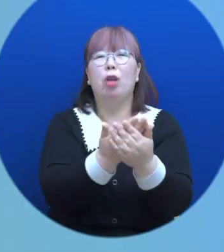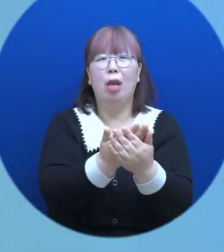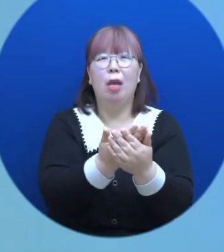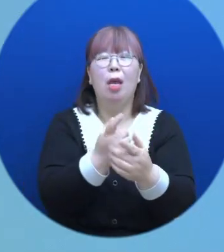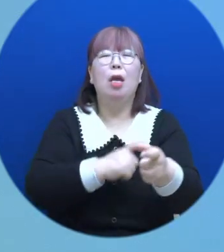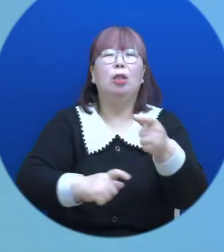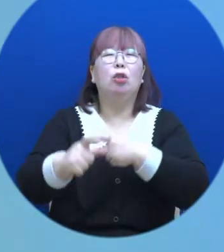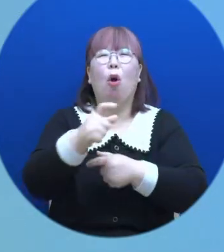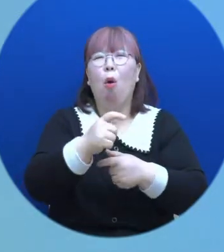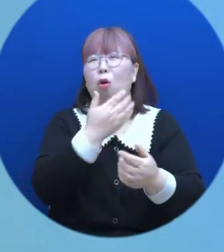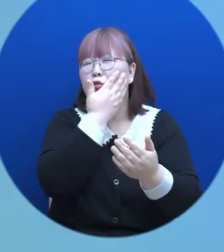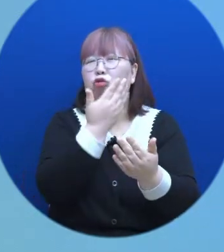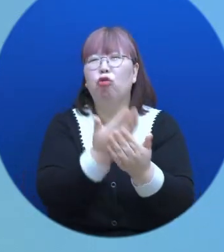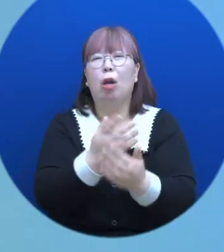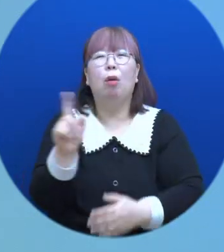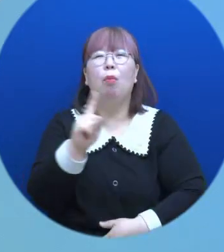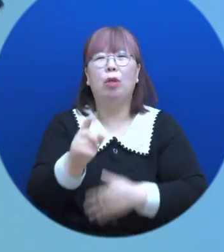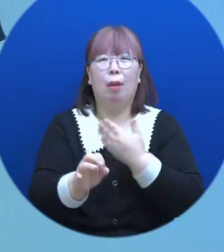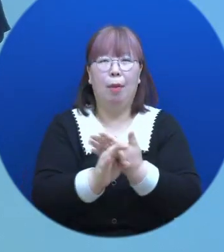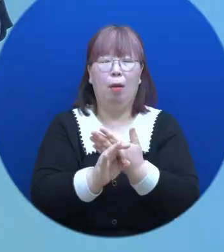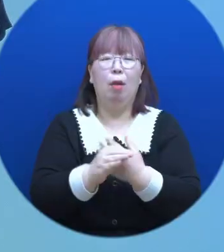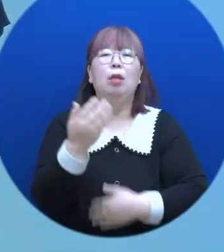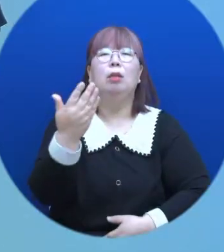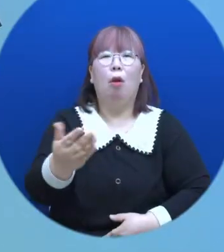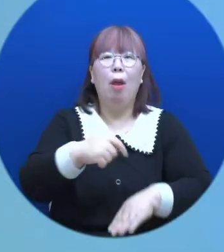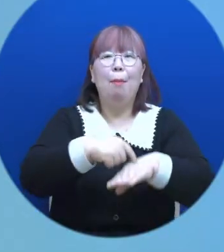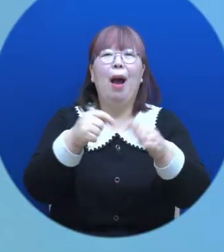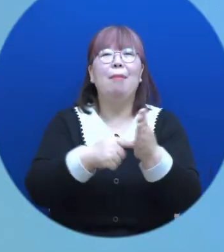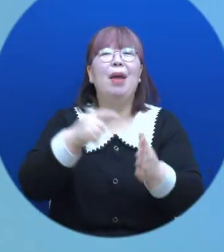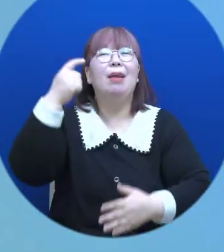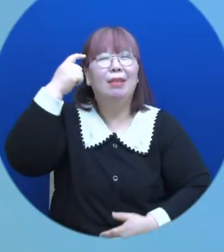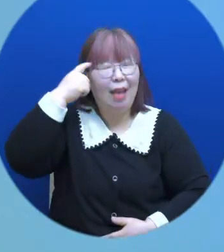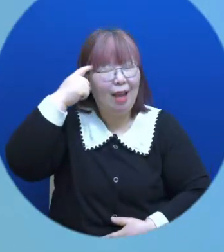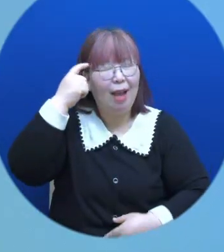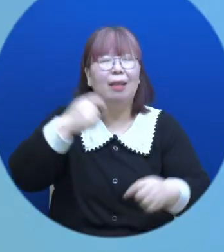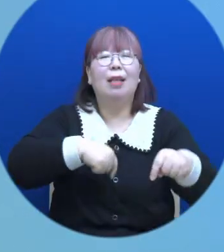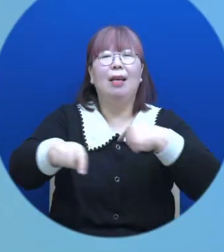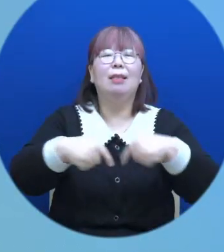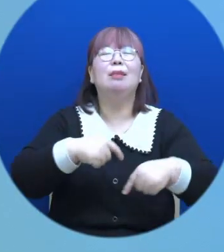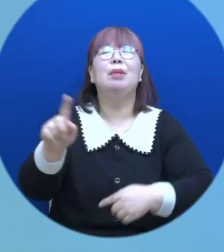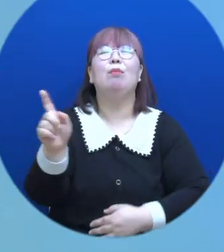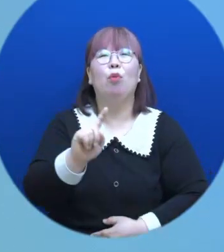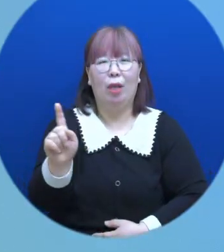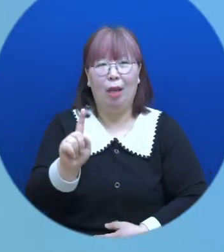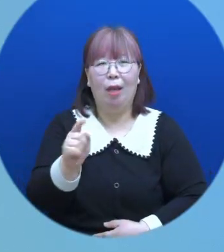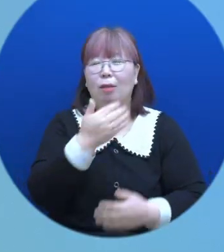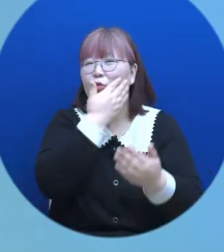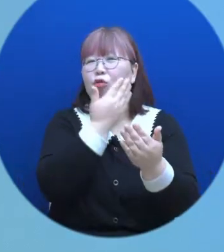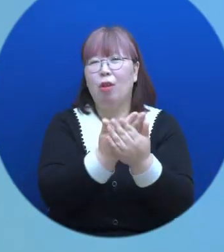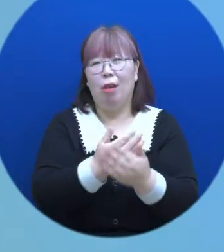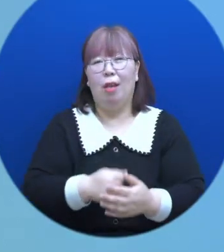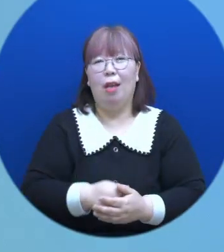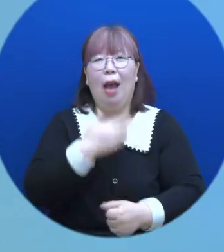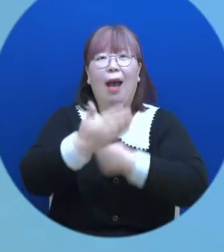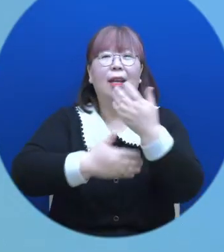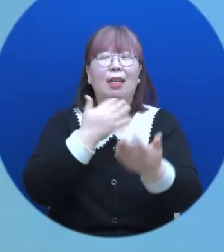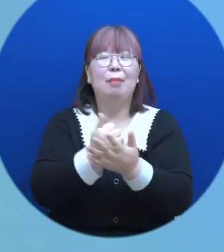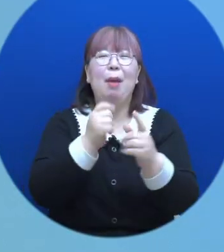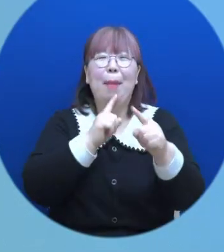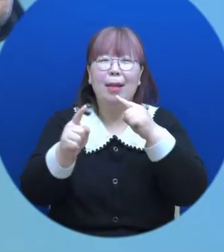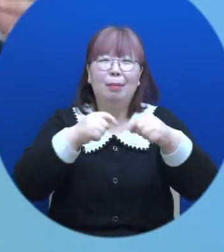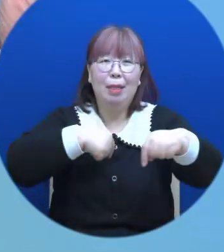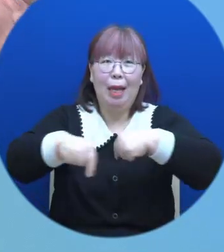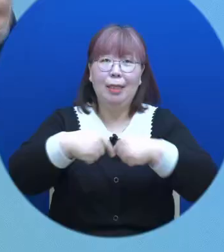더 중요한 것은 너의 마음의 생각, 다스림이 무엇이냐는 거예요. 하나님의 말씀의 다스림을